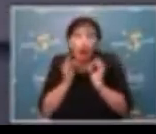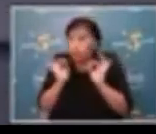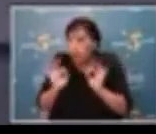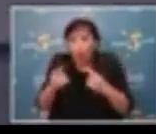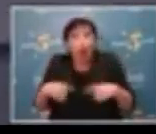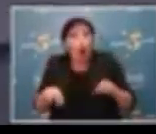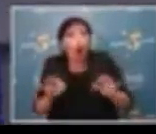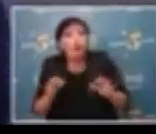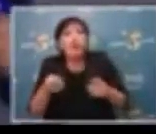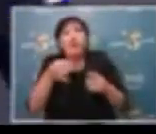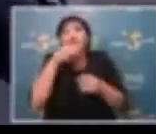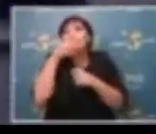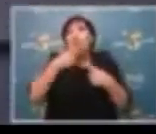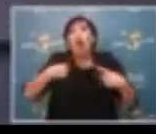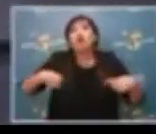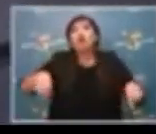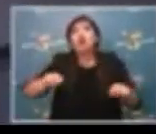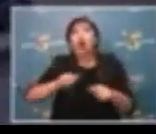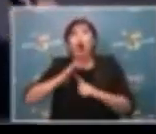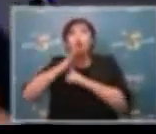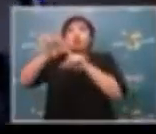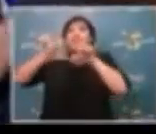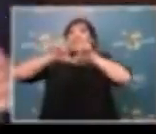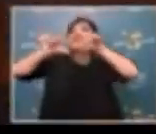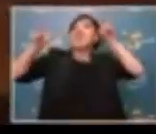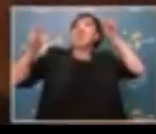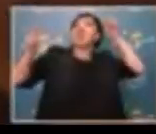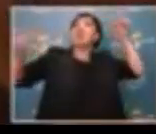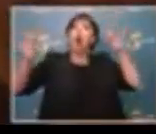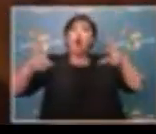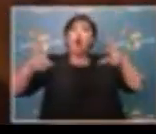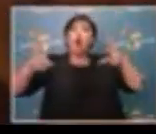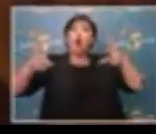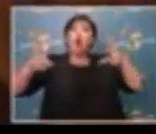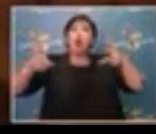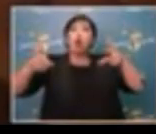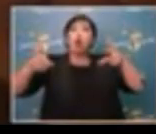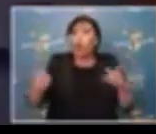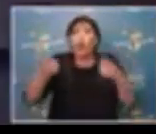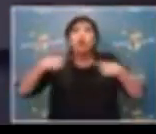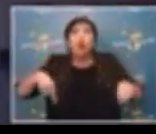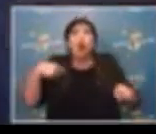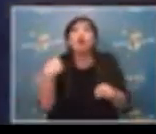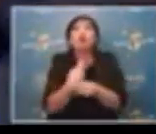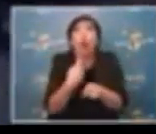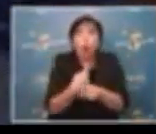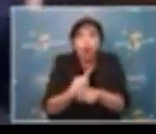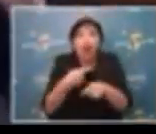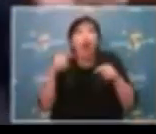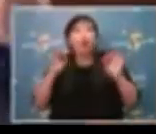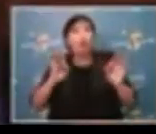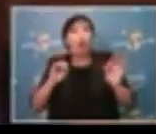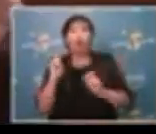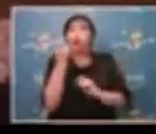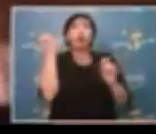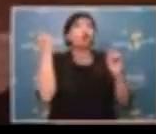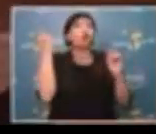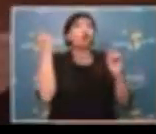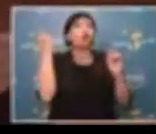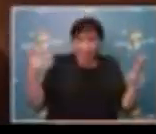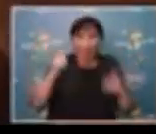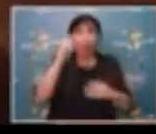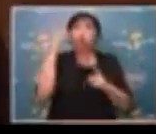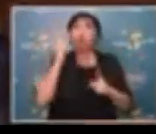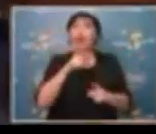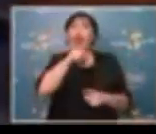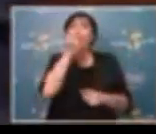dobbiamo più essere quelli che espongono gli striscioni con le poltrone. Dobbiamo fare questi grandi successi, perché è un grande successo il taglio dei